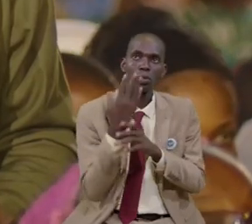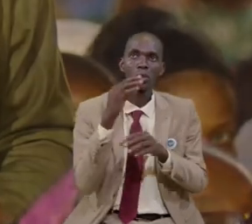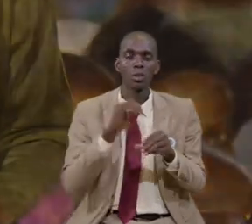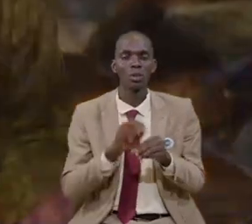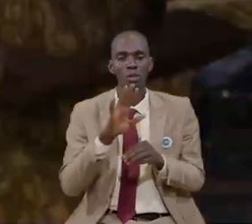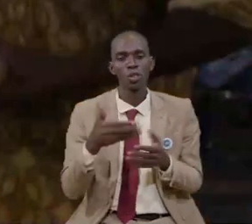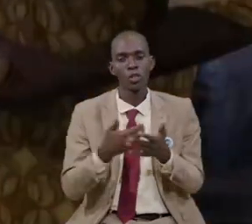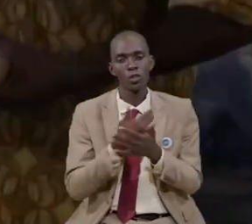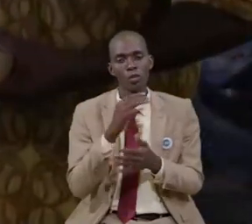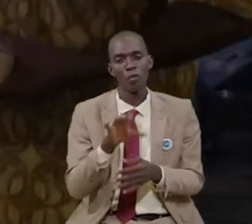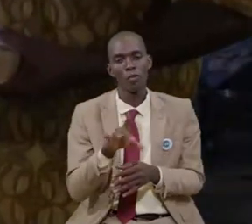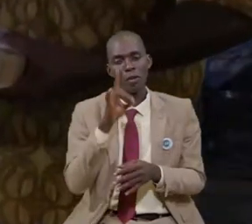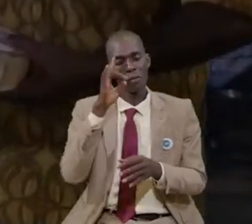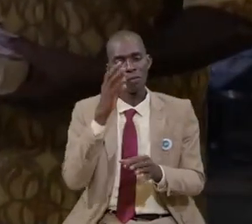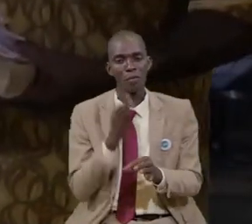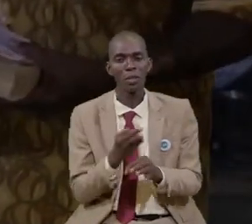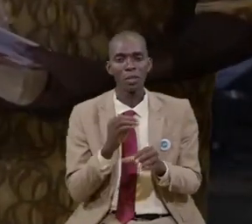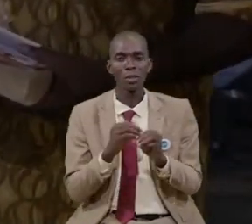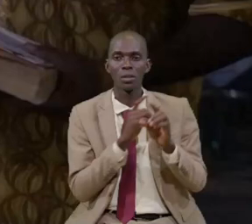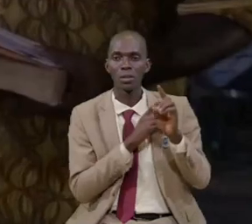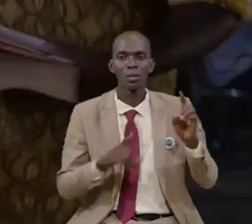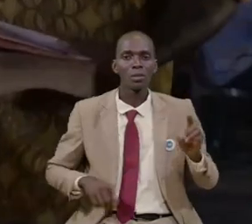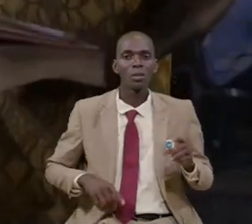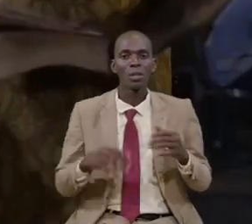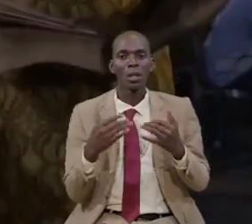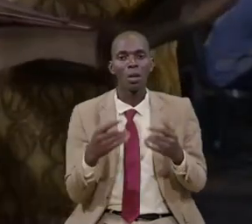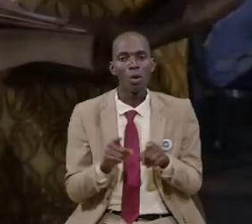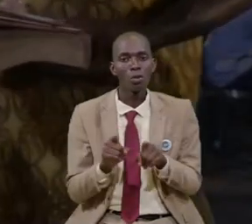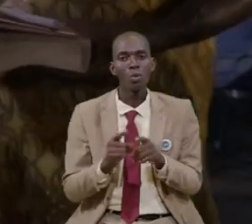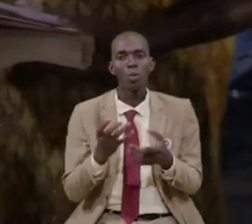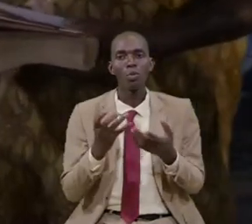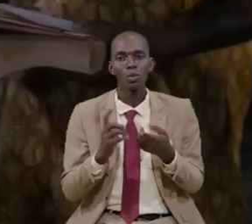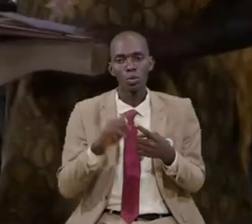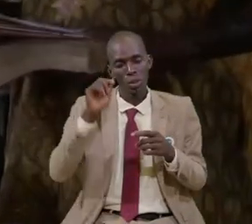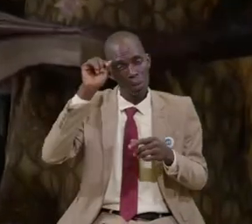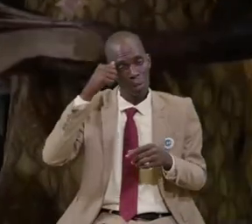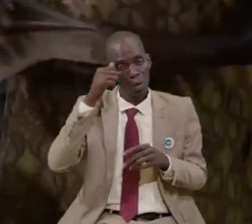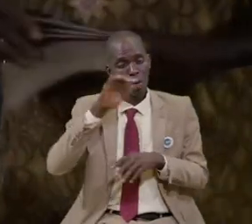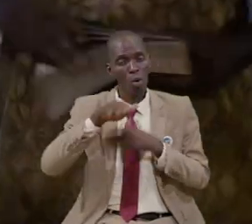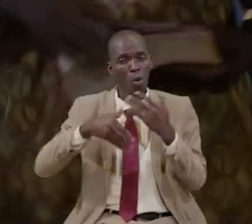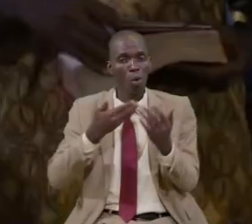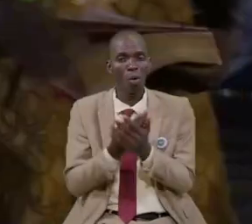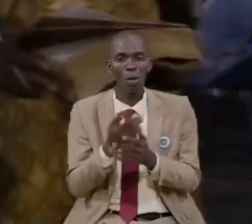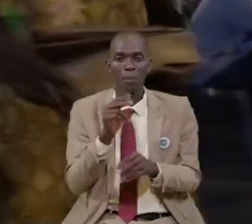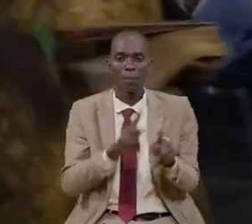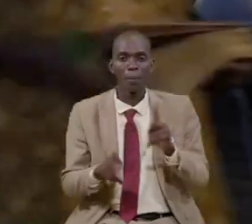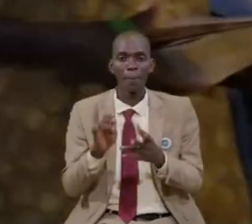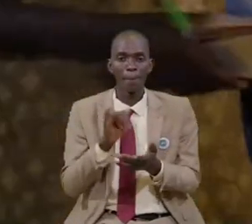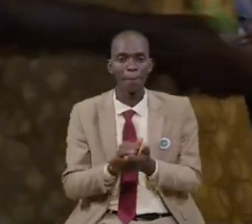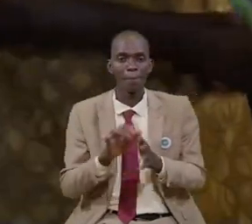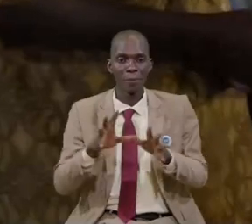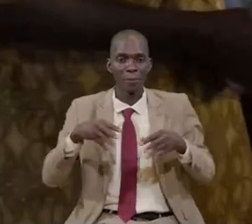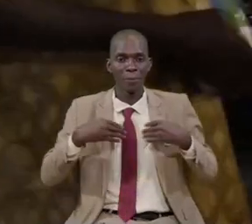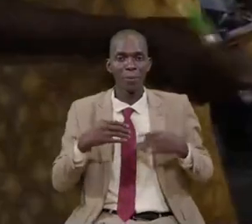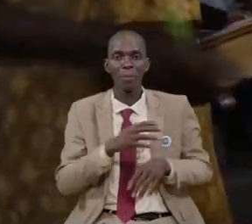aider à continuer dans votre nouvelle foi. Je veux aussi rappeler à tous ceux qui viennent de donner leur vie au Seigneur à